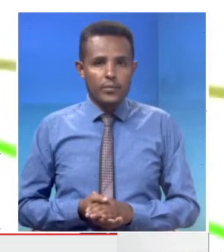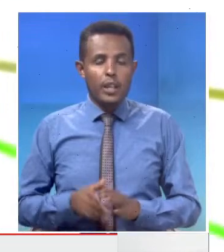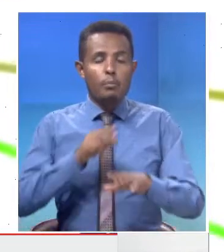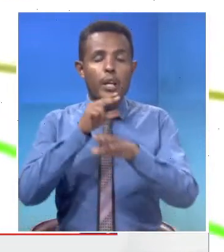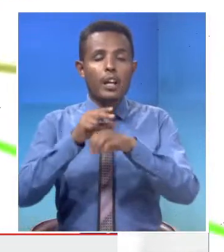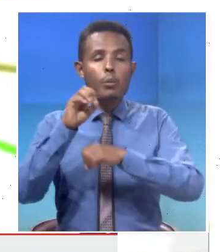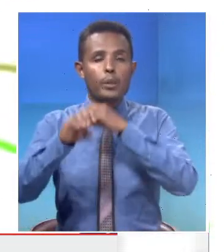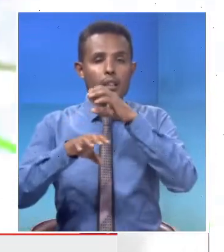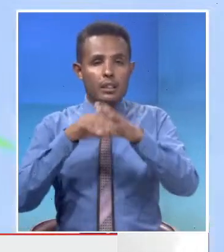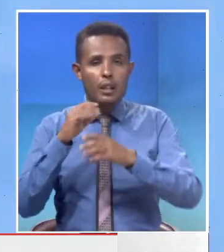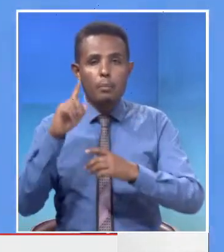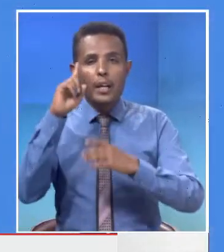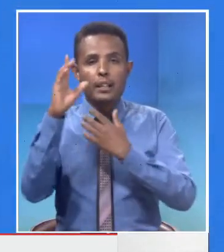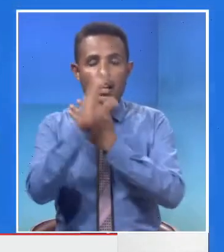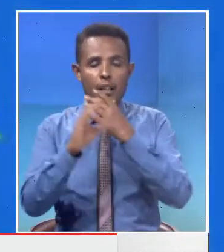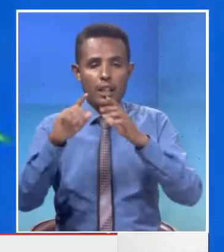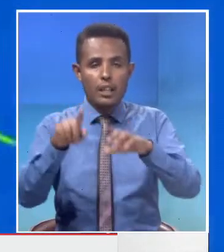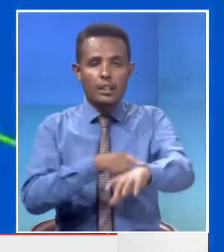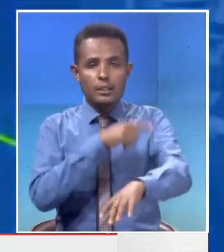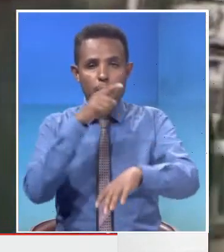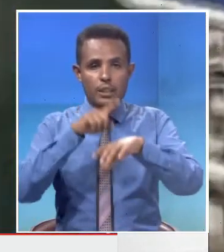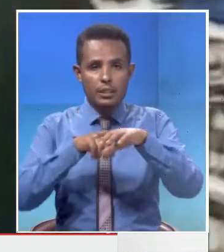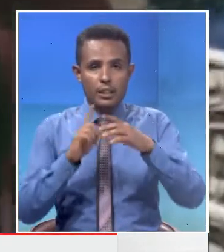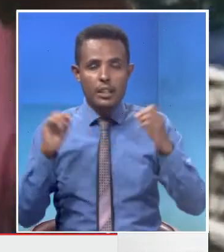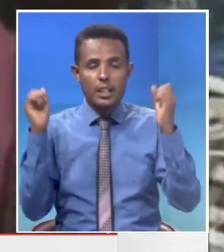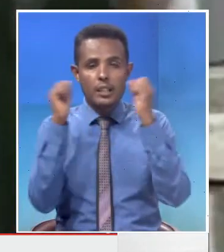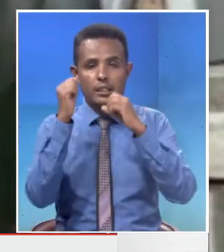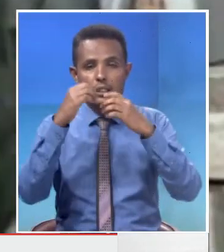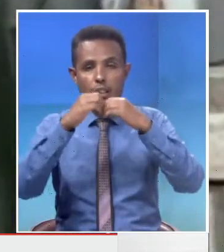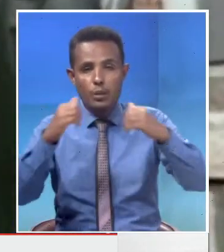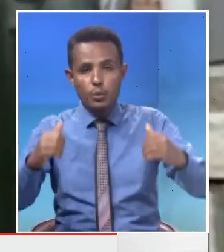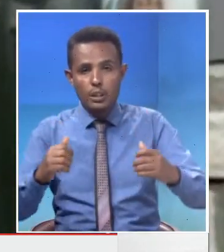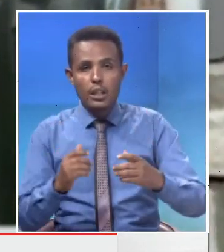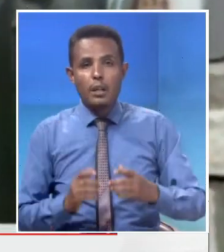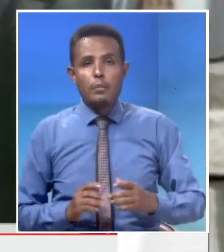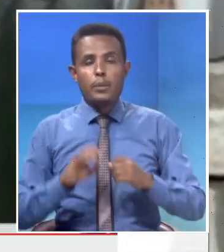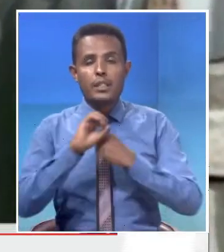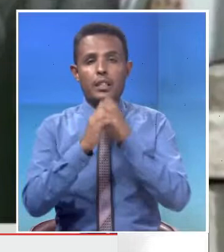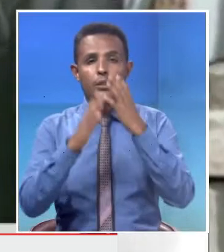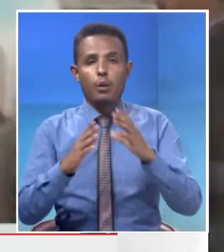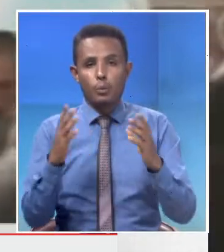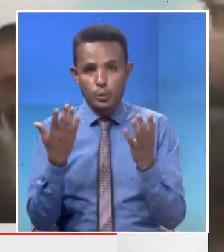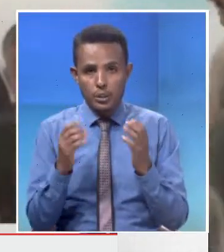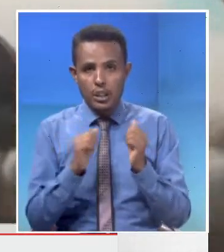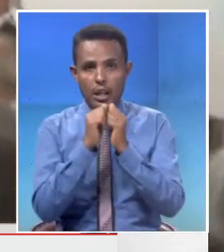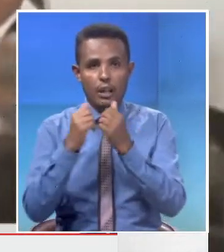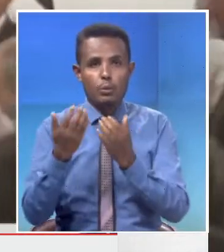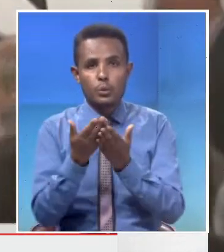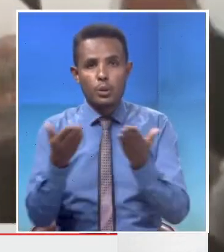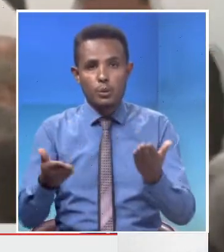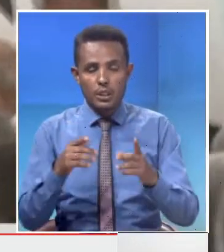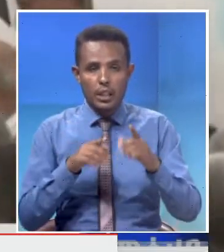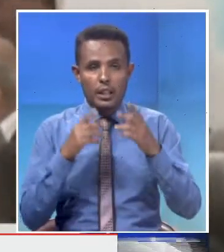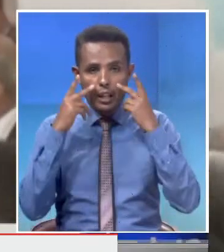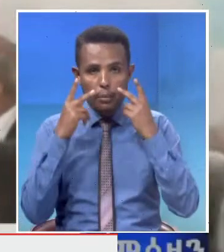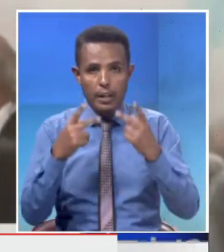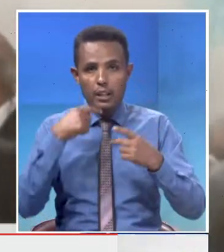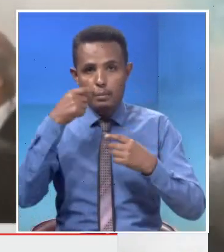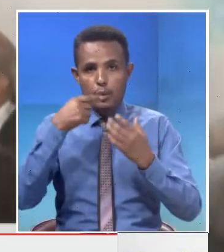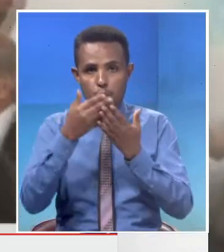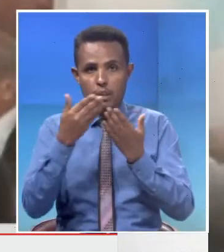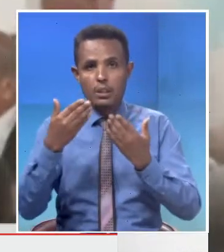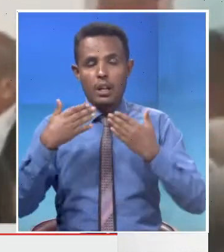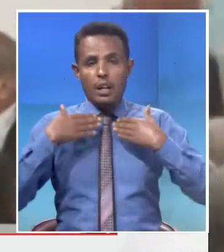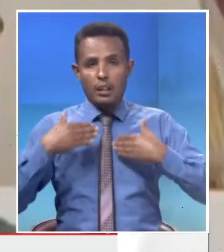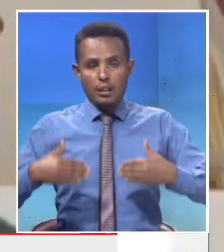ብሔራዊ ምክክር በአንድ ሀገር ለረጅም ጊዜ ለግጭትና ለልዩነት መሰረታዊ ምክንያት በሆኑ የጋራ ጉዳዮች ላይ ያገባናል የሚሉ አካላት